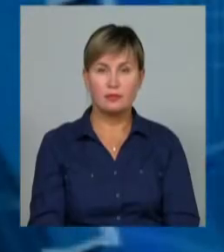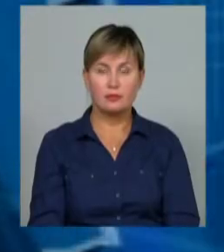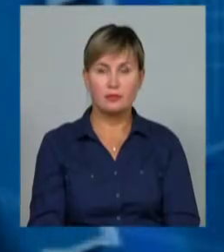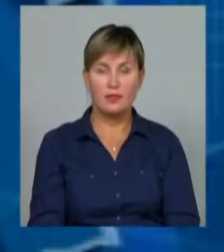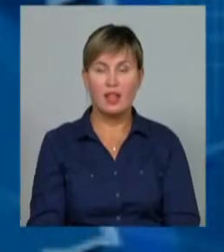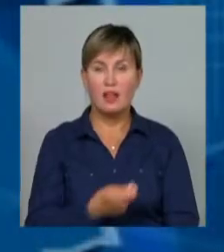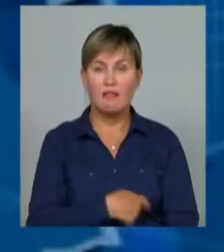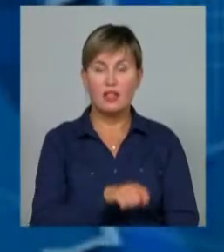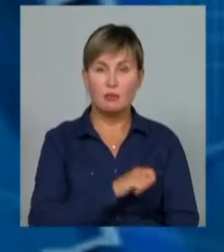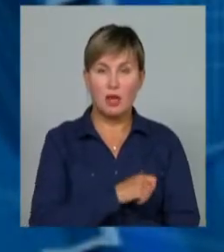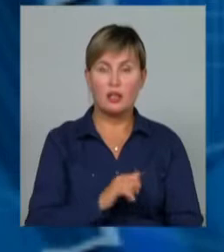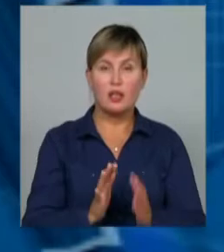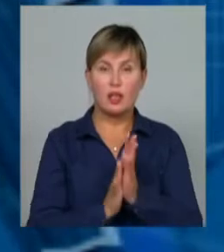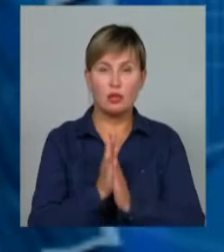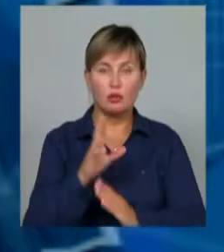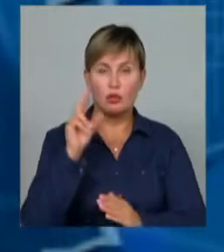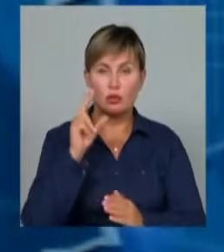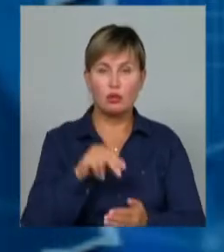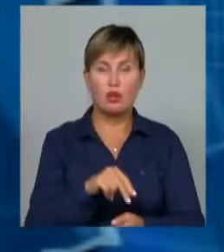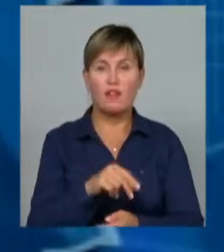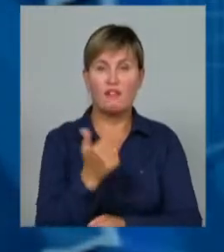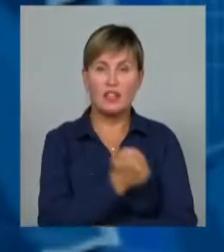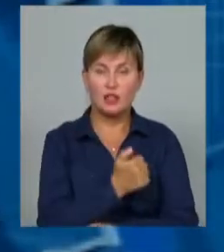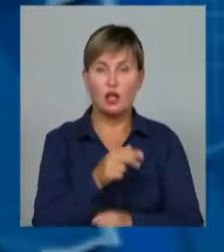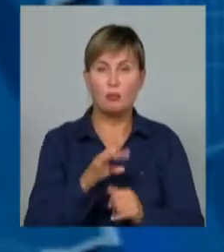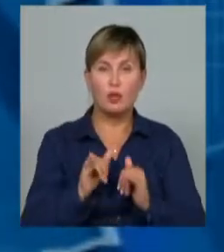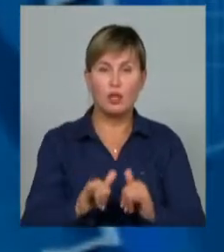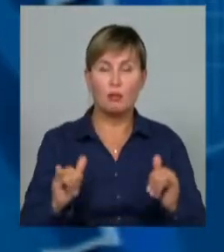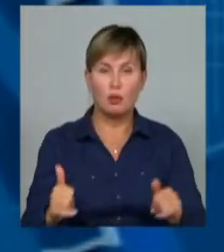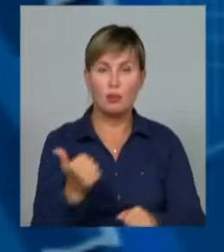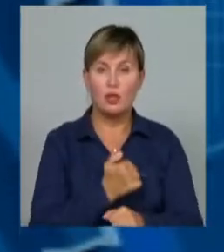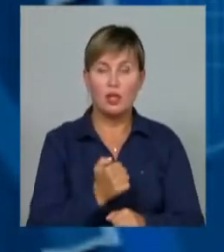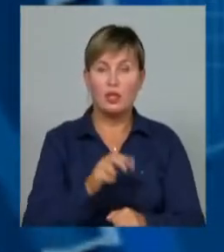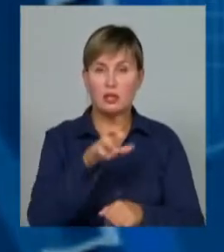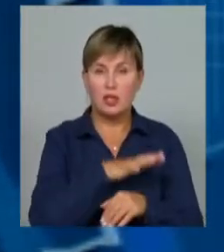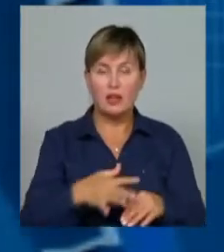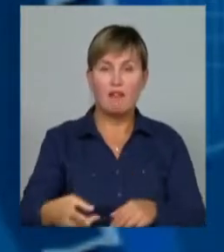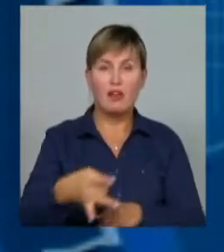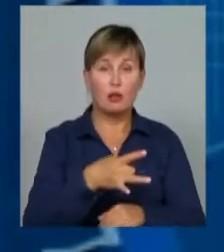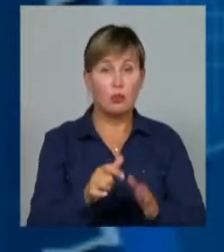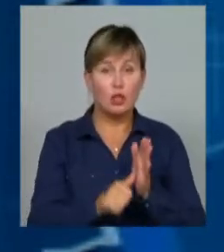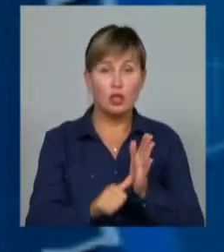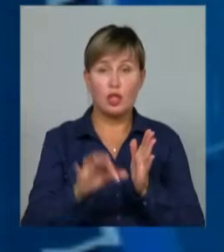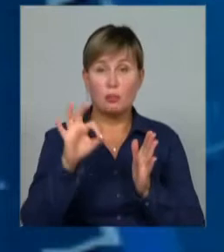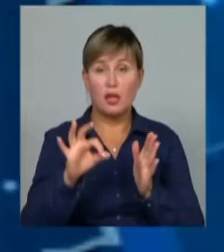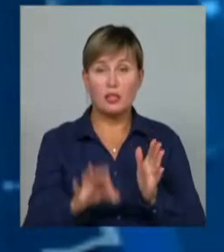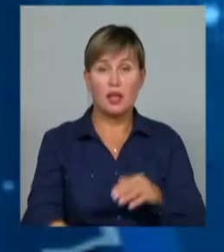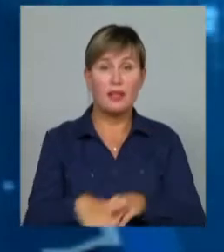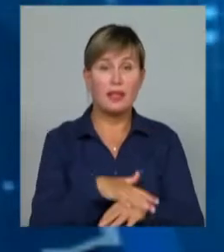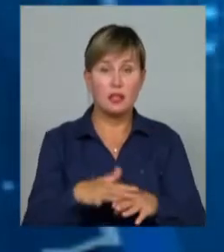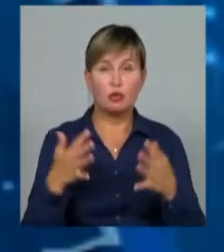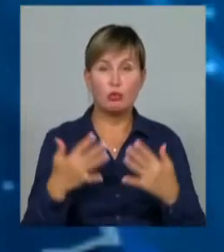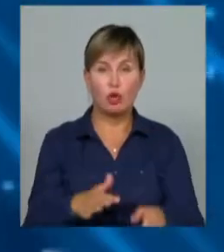В Испании стремительно растет число вакцинированных. По темпам иммунизации страна лидирует в регионе. 60% населения